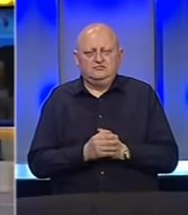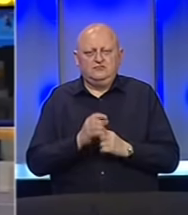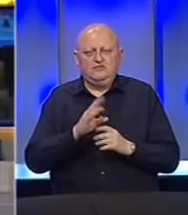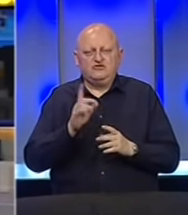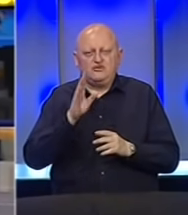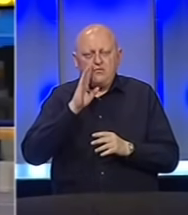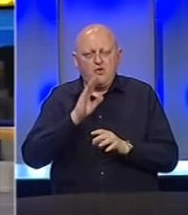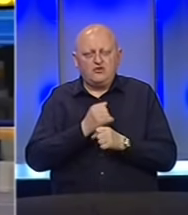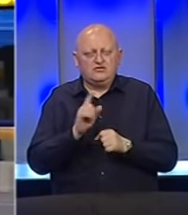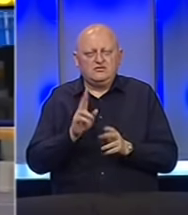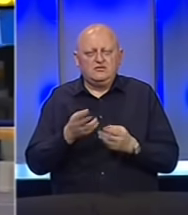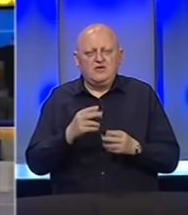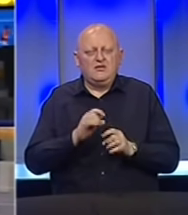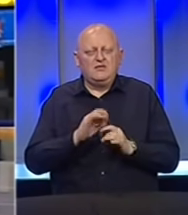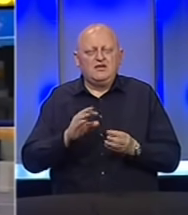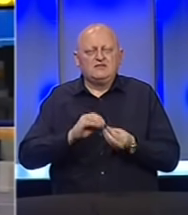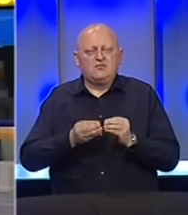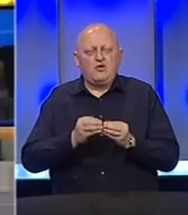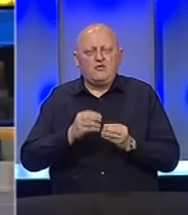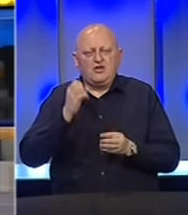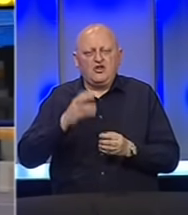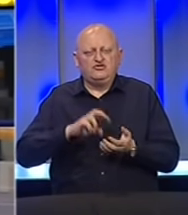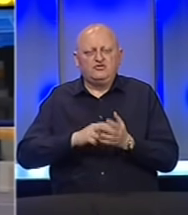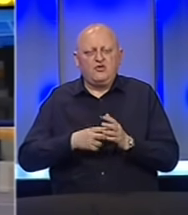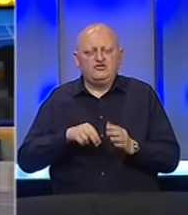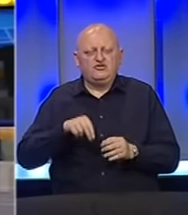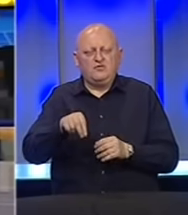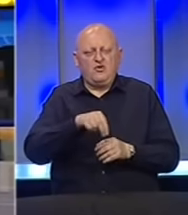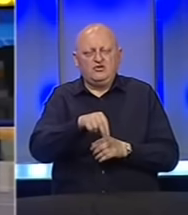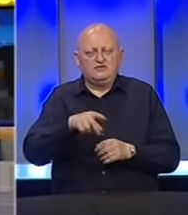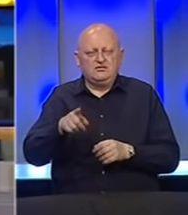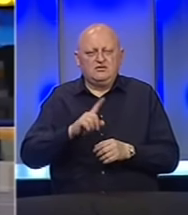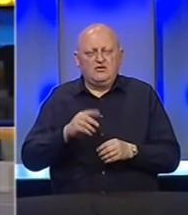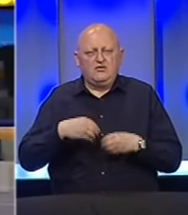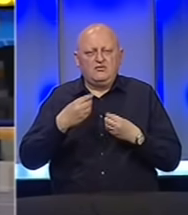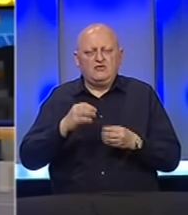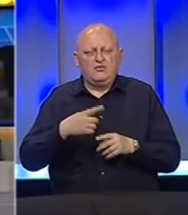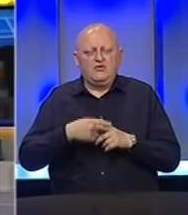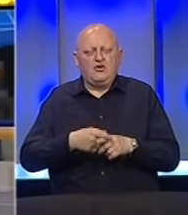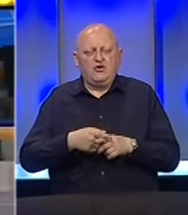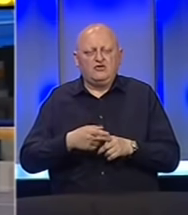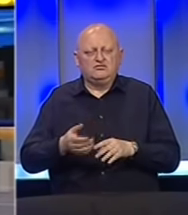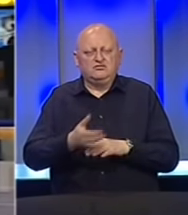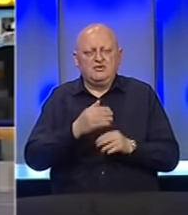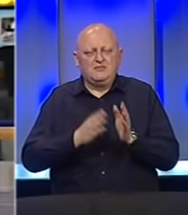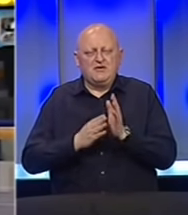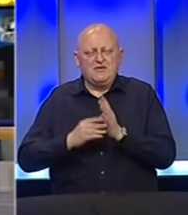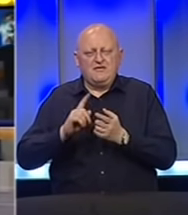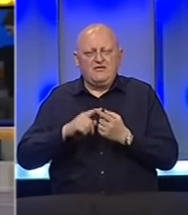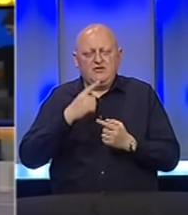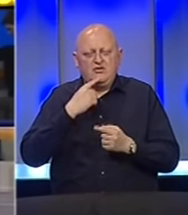Ništa u Bosni i Hercegovini ne može proći bez problema i loših političkih poteza, pa tako ni priča o kreditnim sredstvima MMF-a